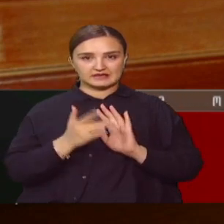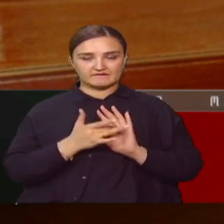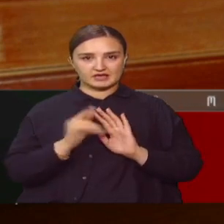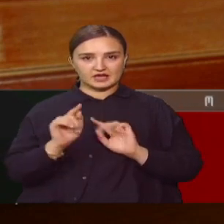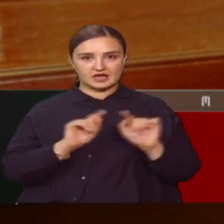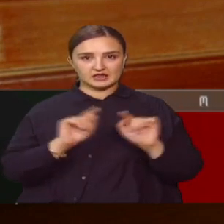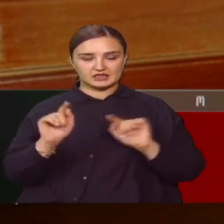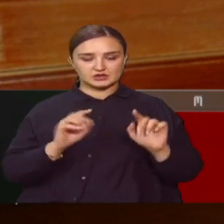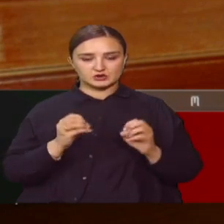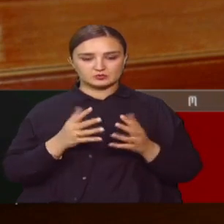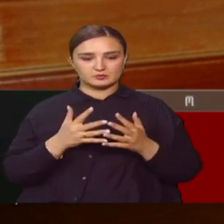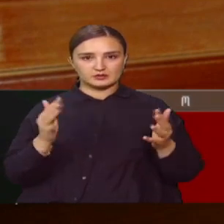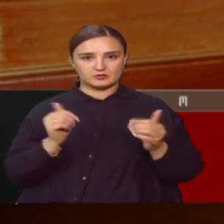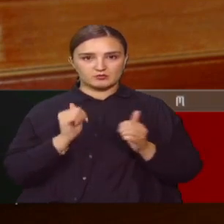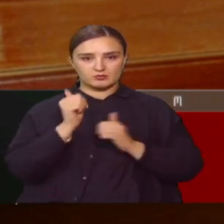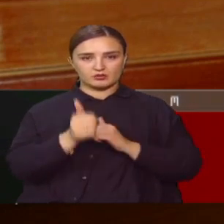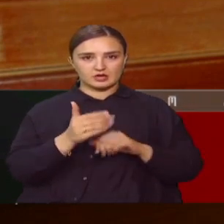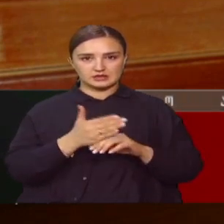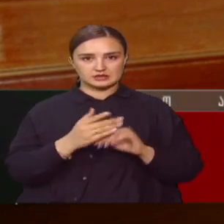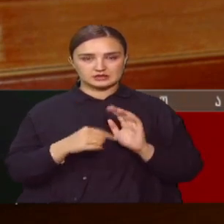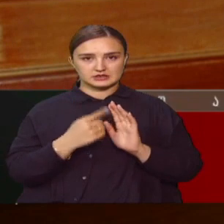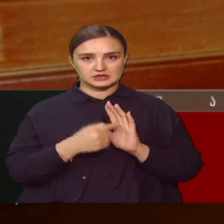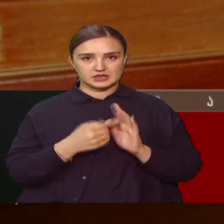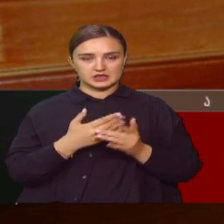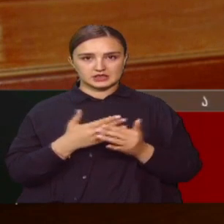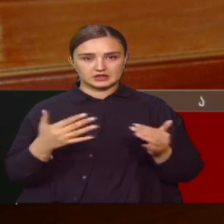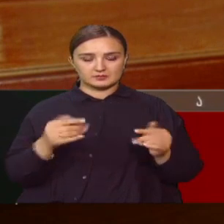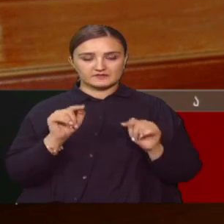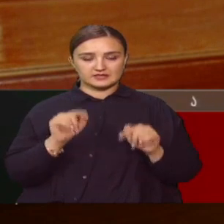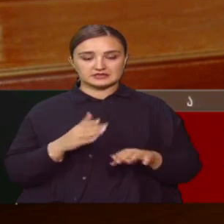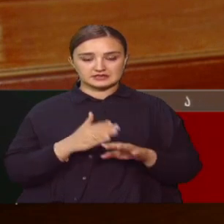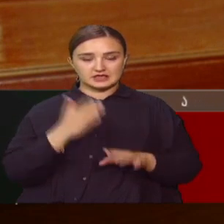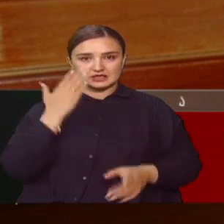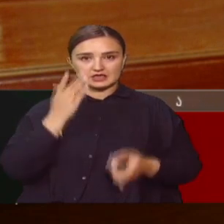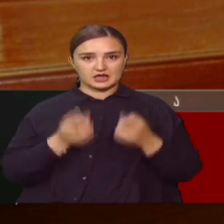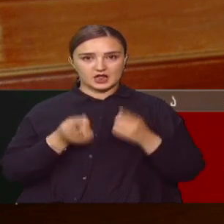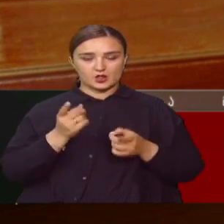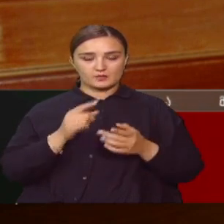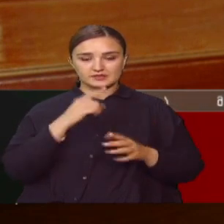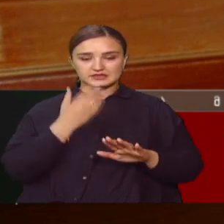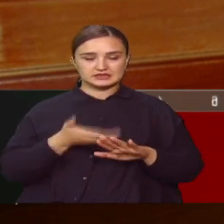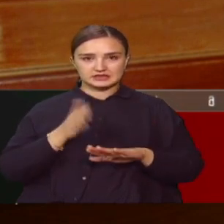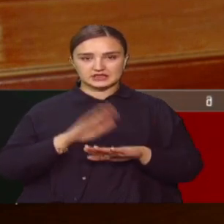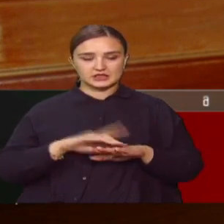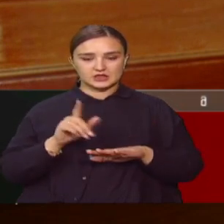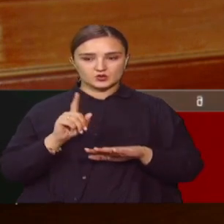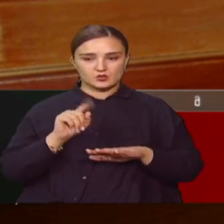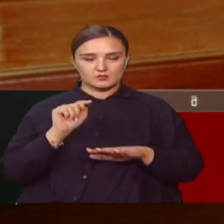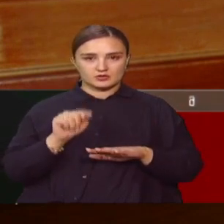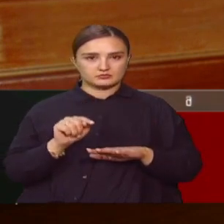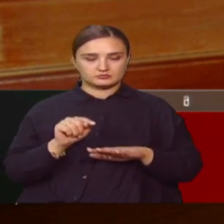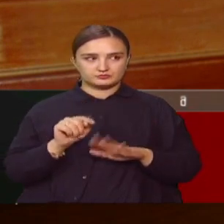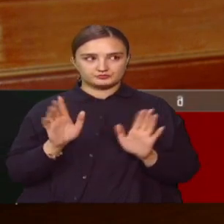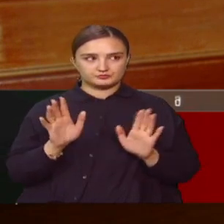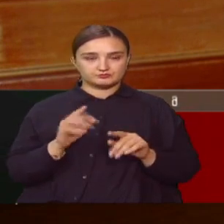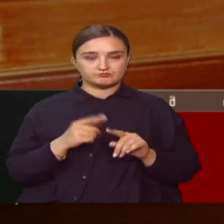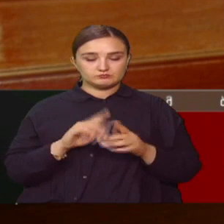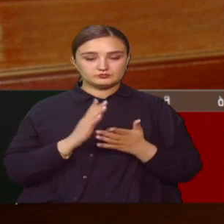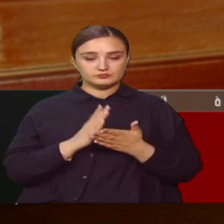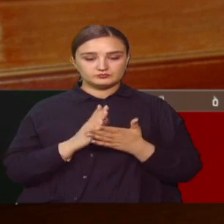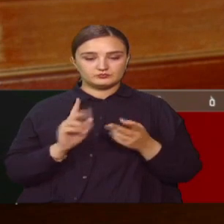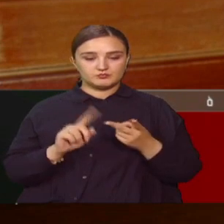ქვეყანაზე გაცილებით წინალი მთელ რიგ საკითხებში ამიტომ ეს არის ის რეალობა რომელსაც ძნელია რომ თვალი არ გაუსწორო მაგრამ